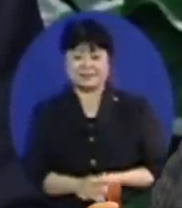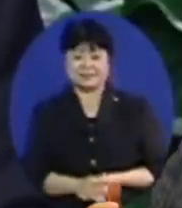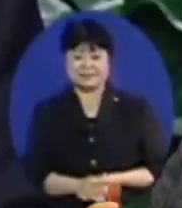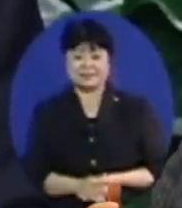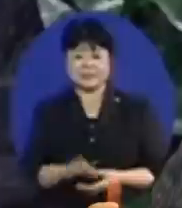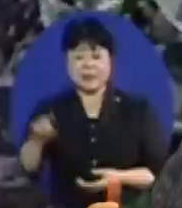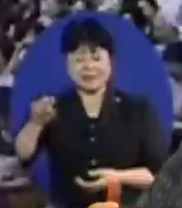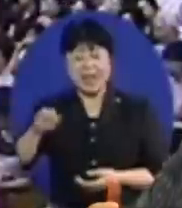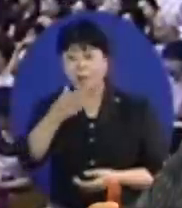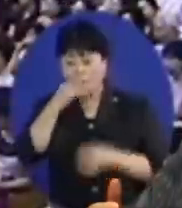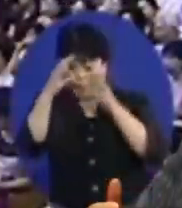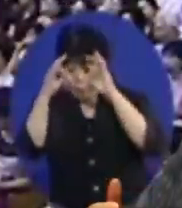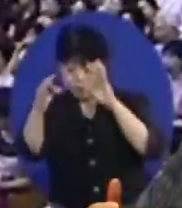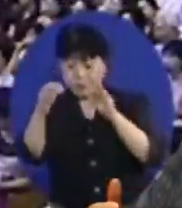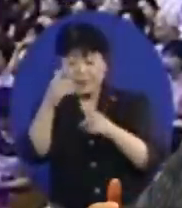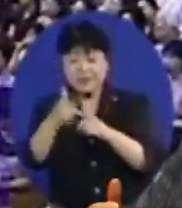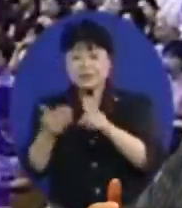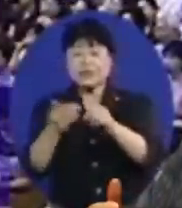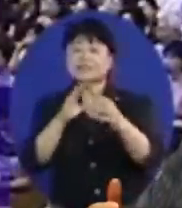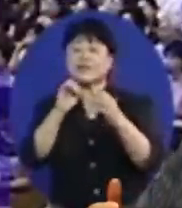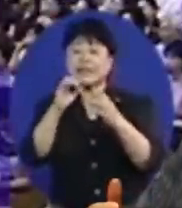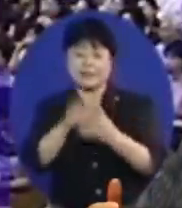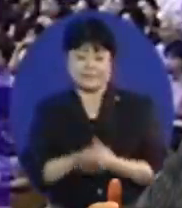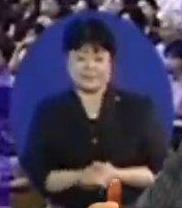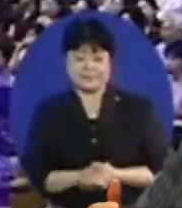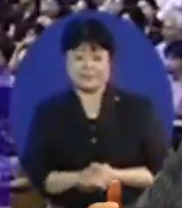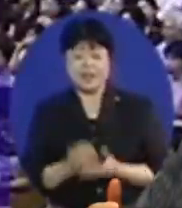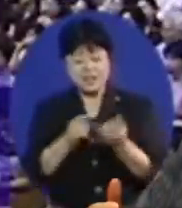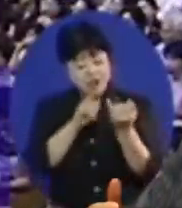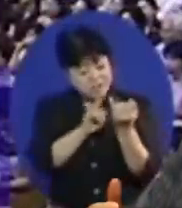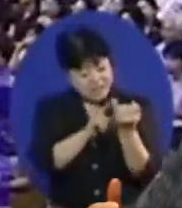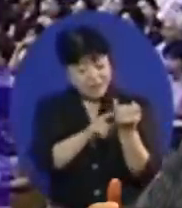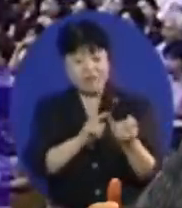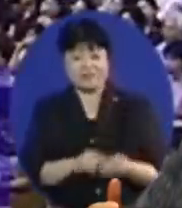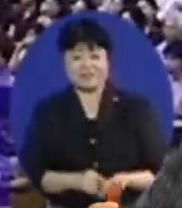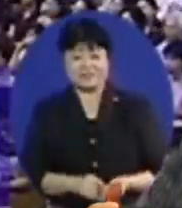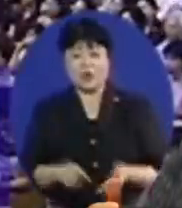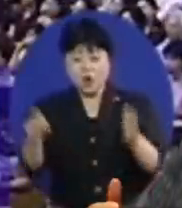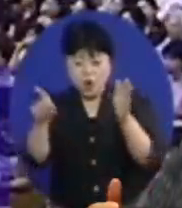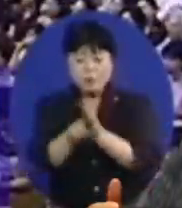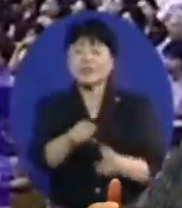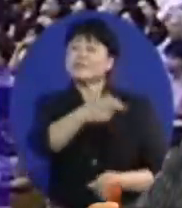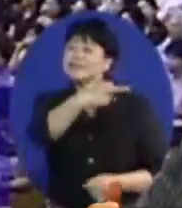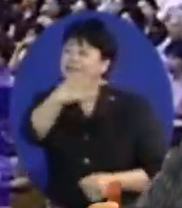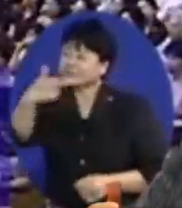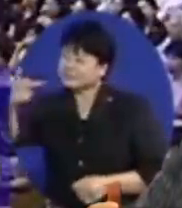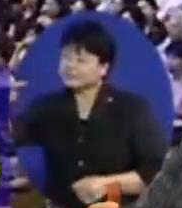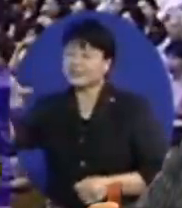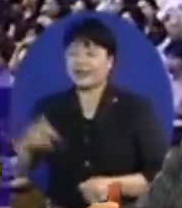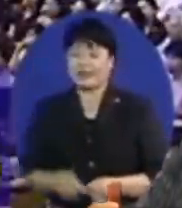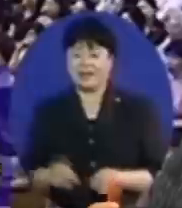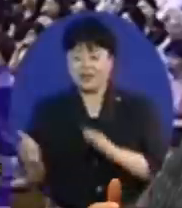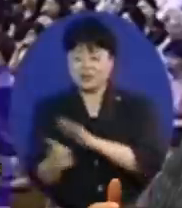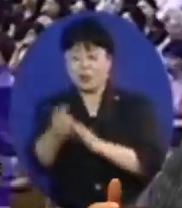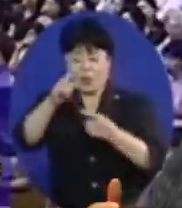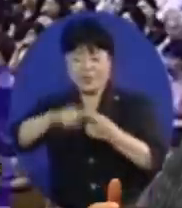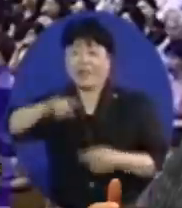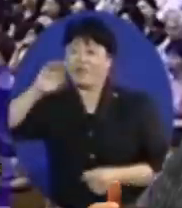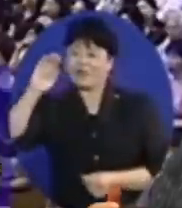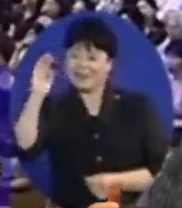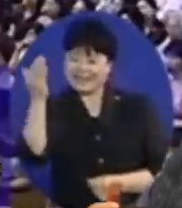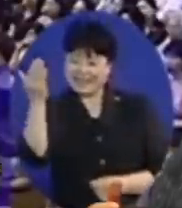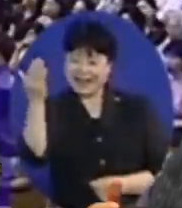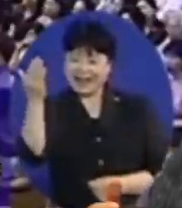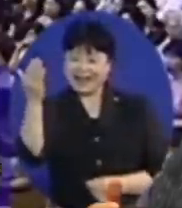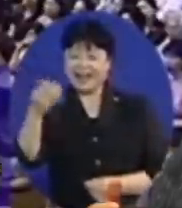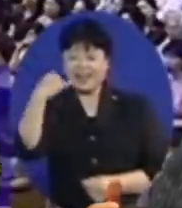마태복음 15장 28절에 보면 이에 예수께서 대답하여 이르시되 여자여 내 믿음이 크도다 내 소원대로 되리라 하시니 그때로부터